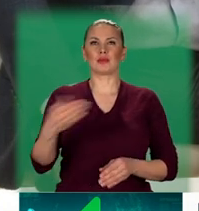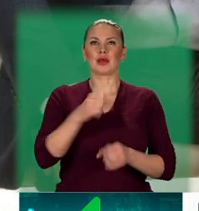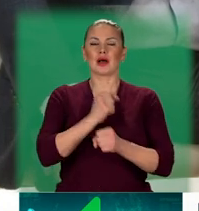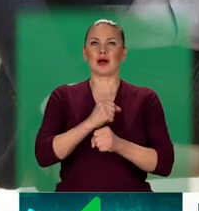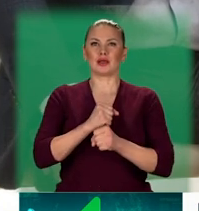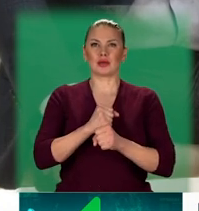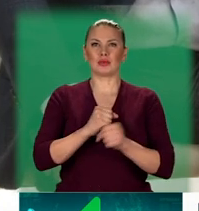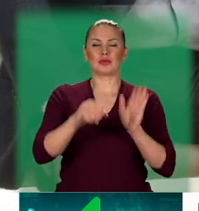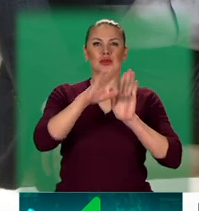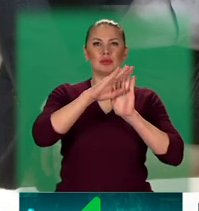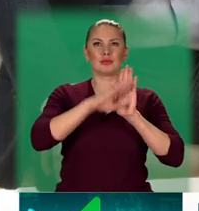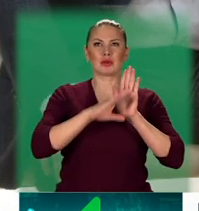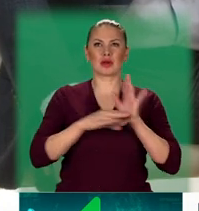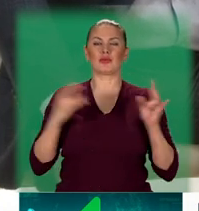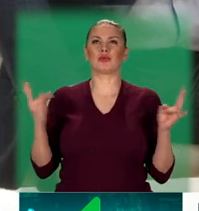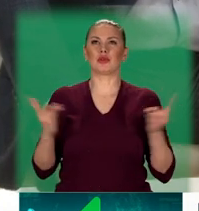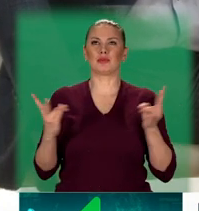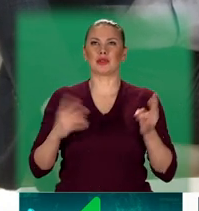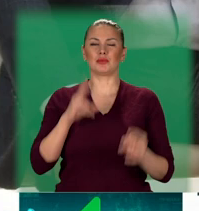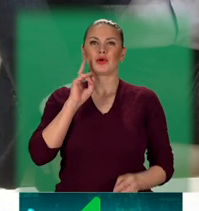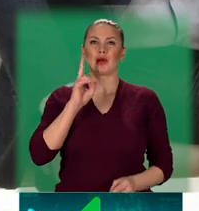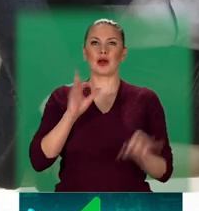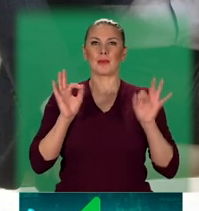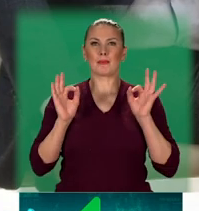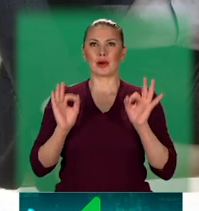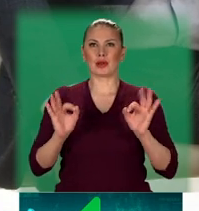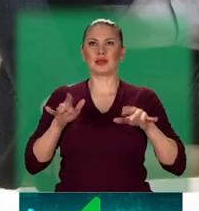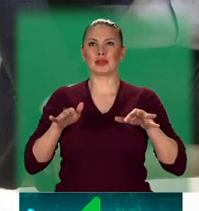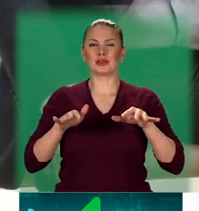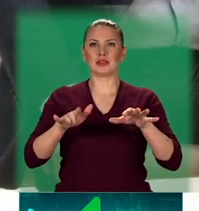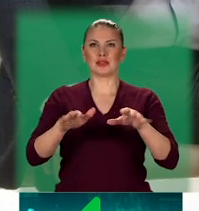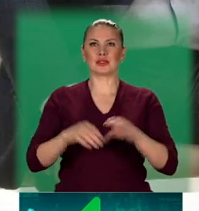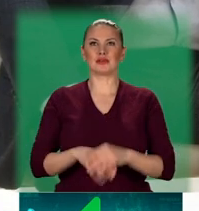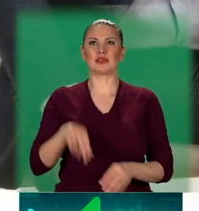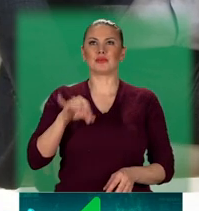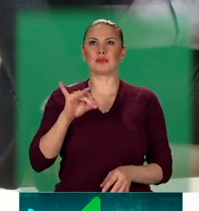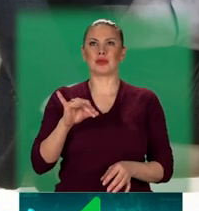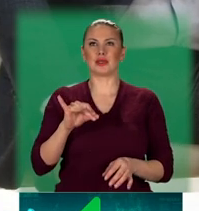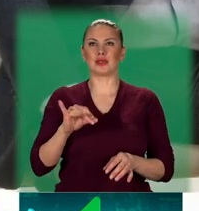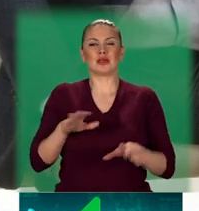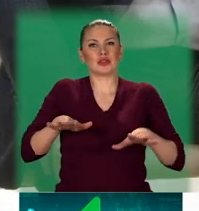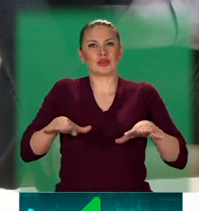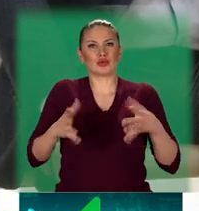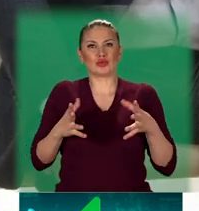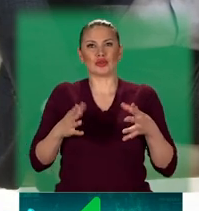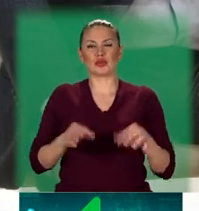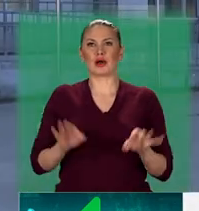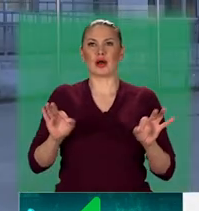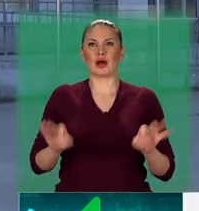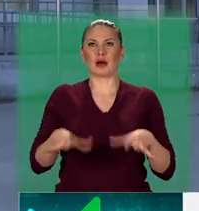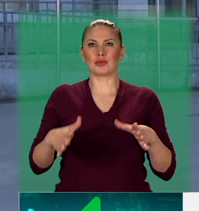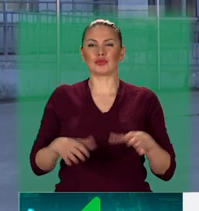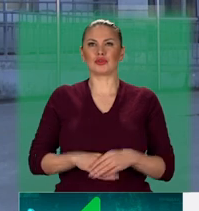маршрутизацию, я подписал распоряжение, и они знают, куда направлять. Ну, например, в Паранайс поедут пациенты из Макарова и Смирных и так